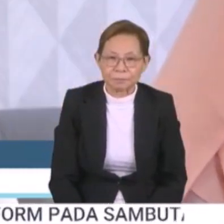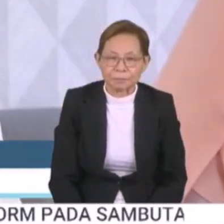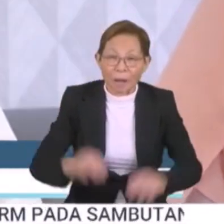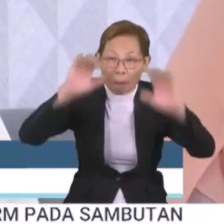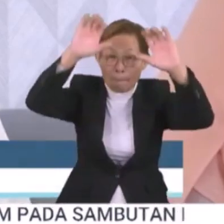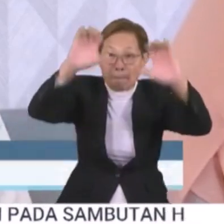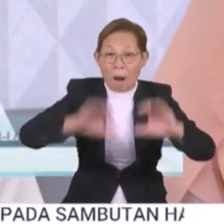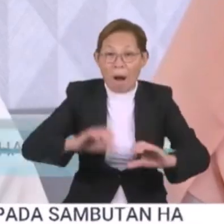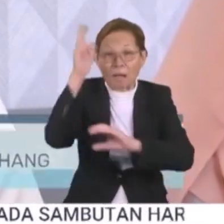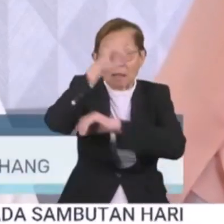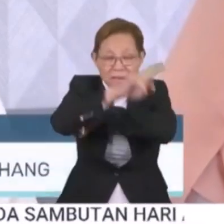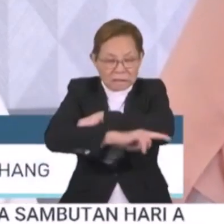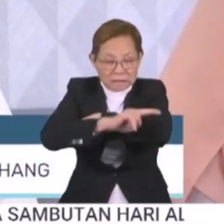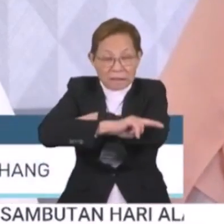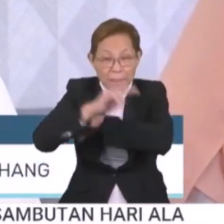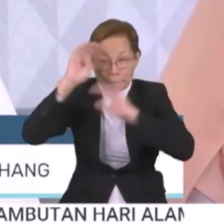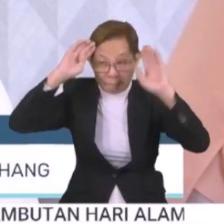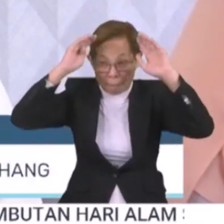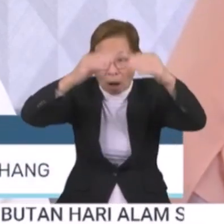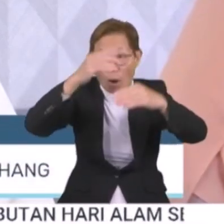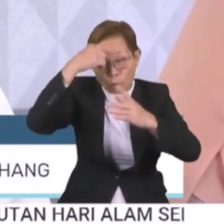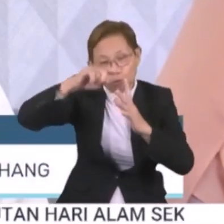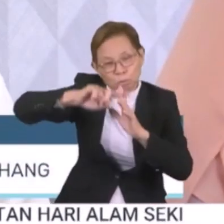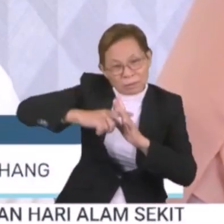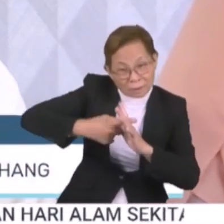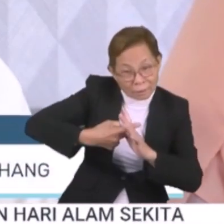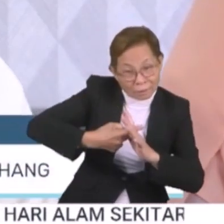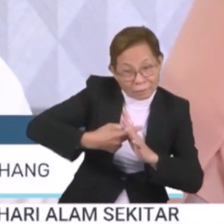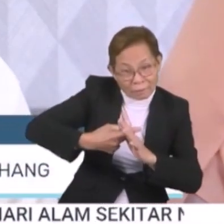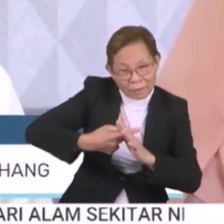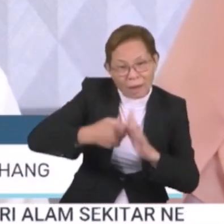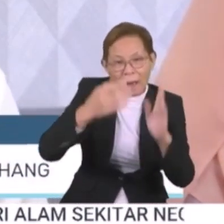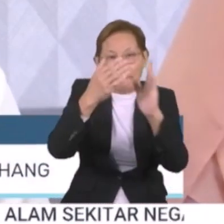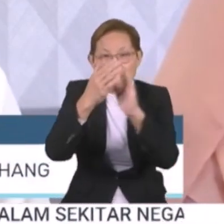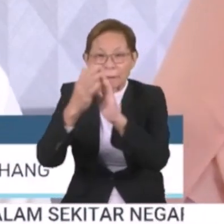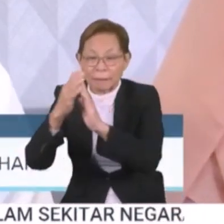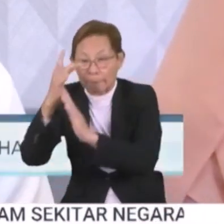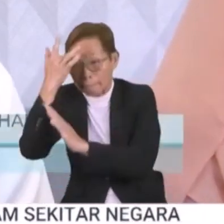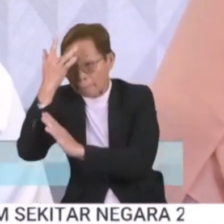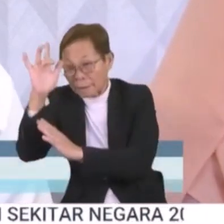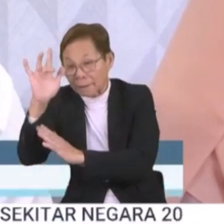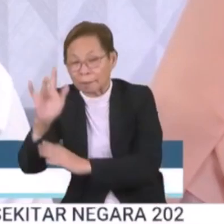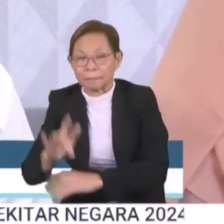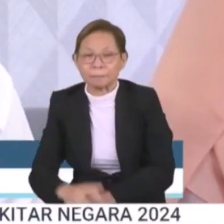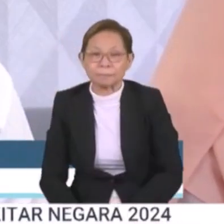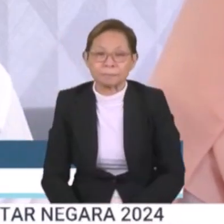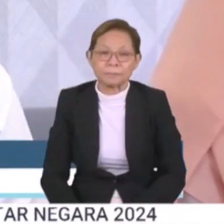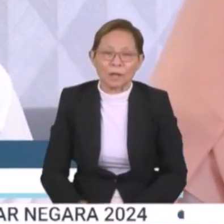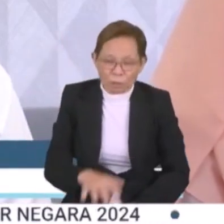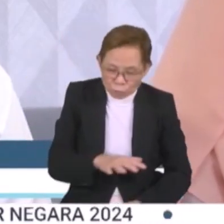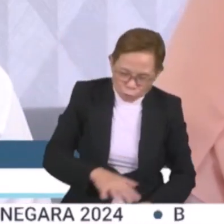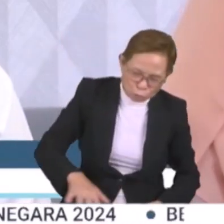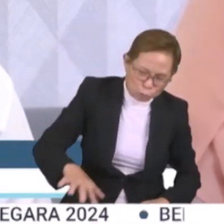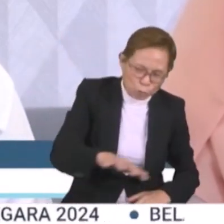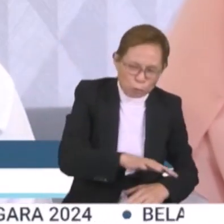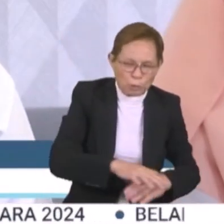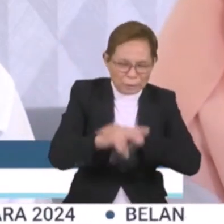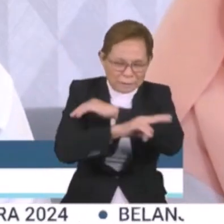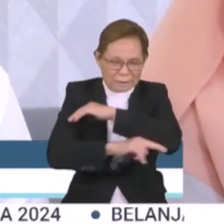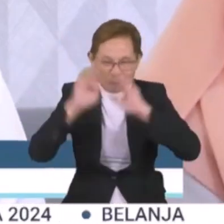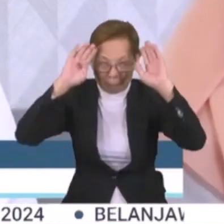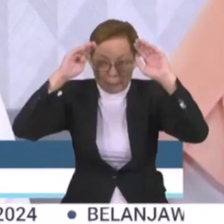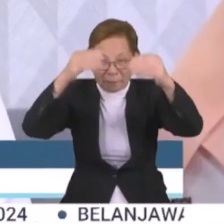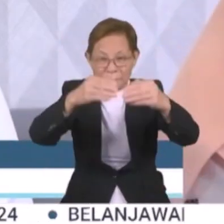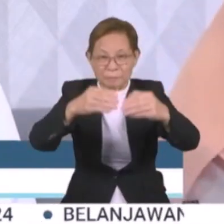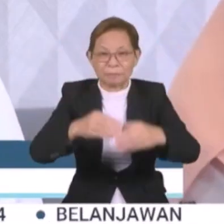Pendekatan Kerajaan Negeri Pahang untuk melaksanakan bandar pintar, pelaksanaan bandar pintar di seluruh negeri lah.